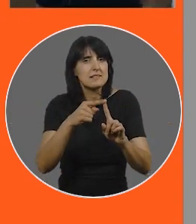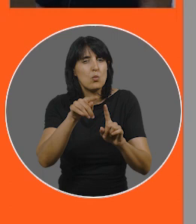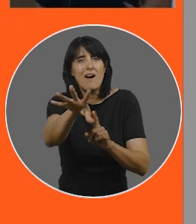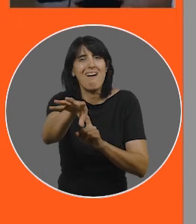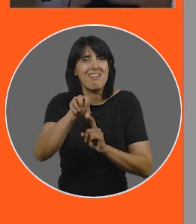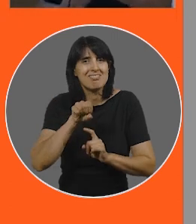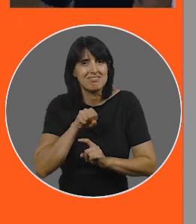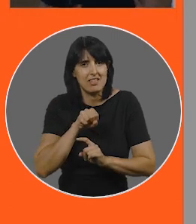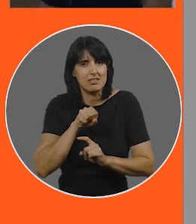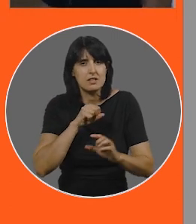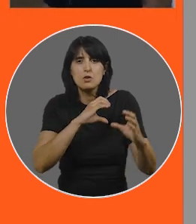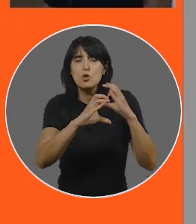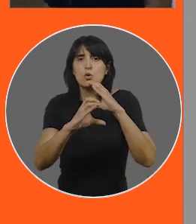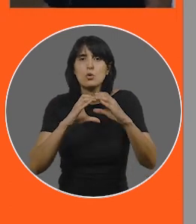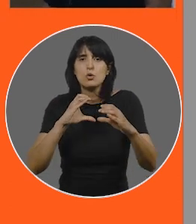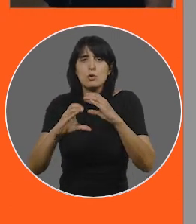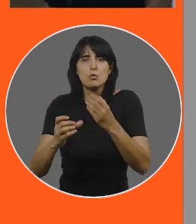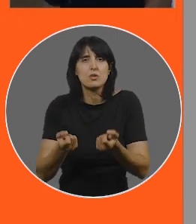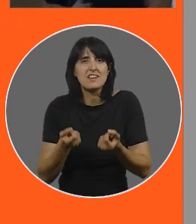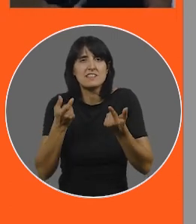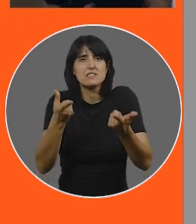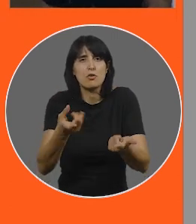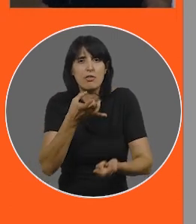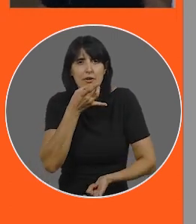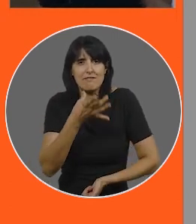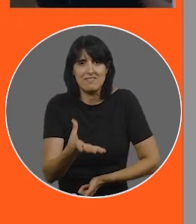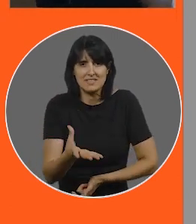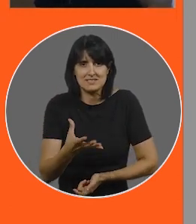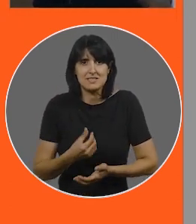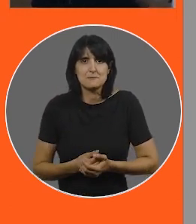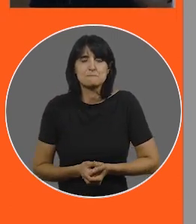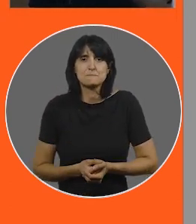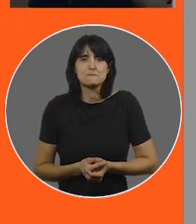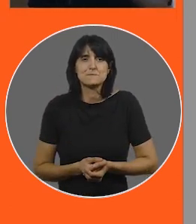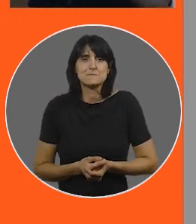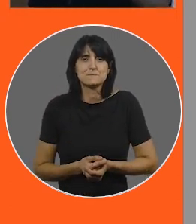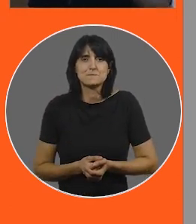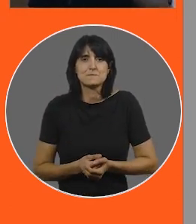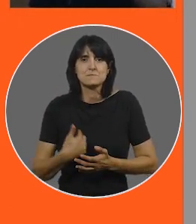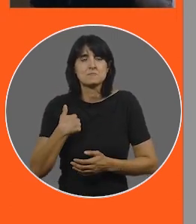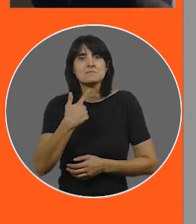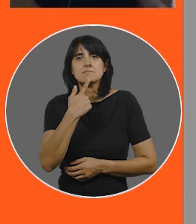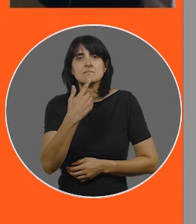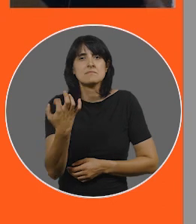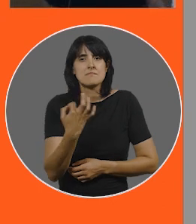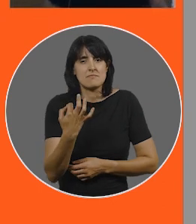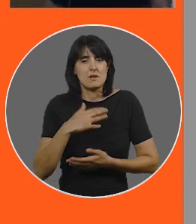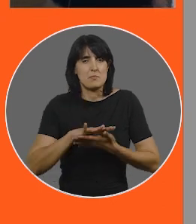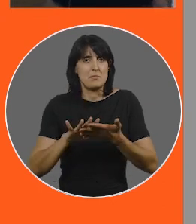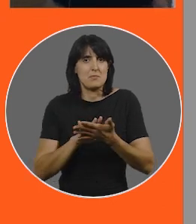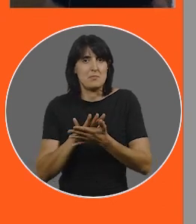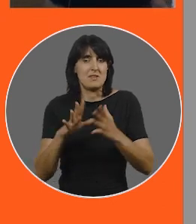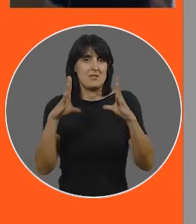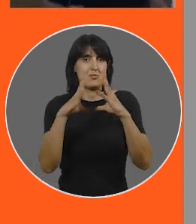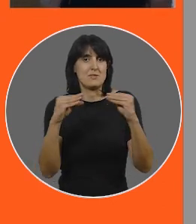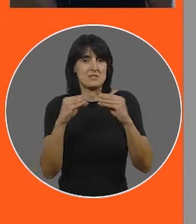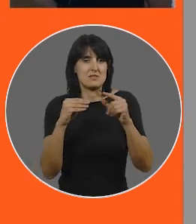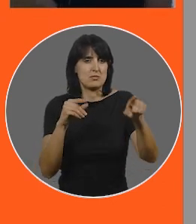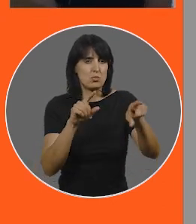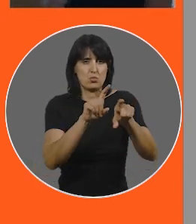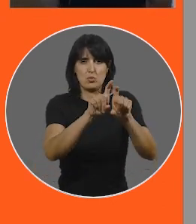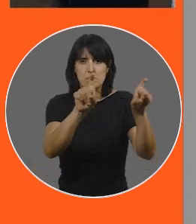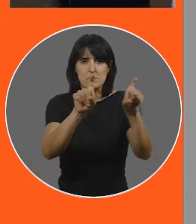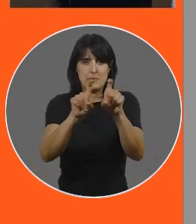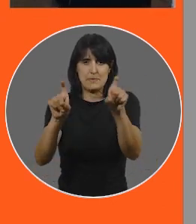la comprensió, facilitar aquesta comunicació. Per tant, de solucions n'hi ha moltes. Jo aquí us vinc a parlar de la universitat, que si tots sou